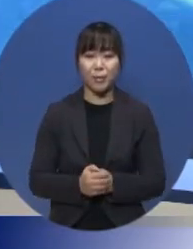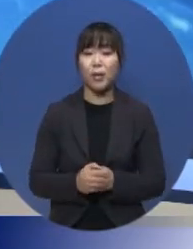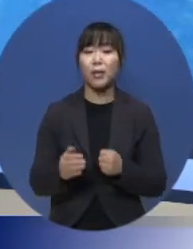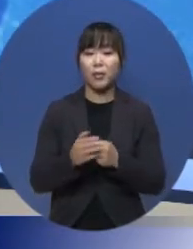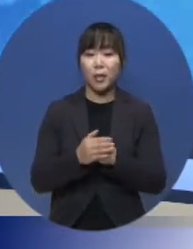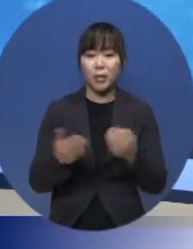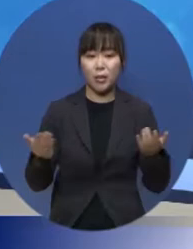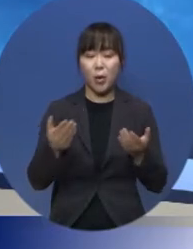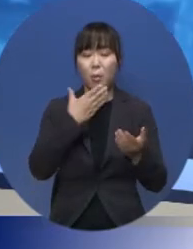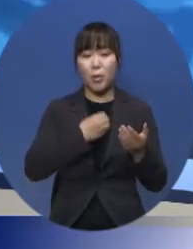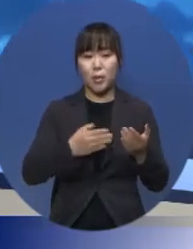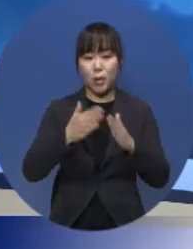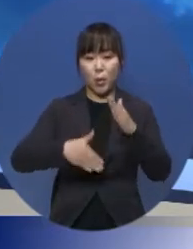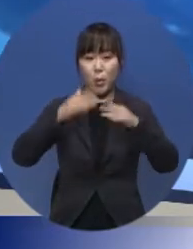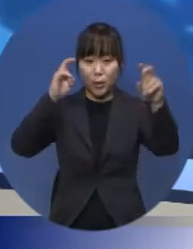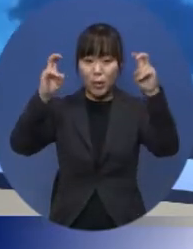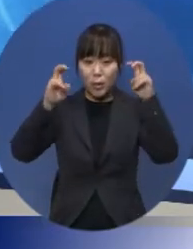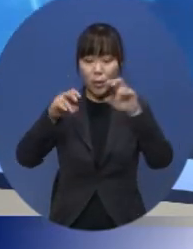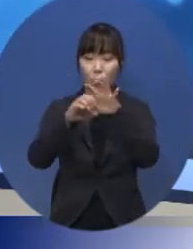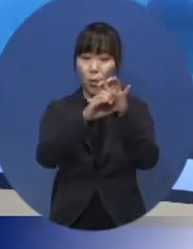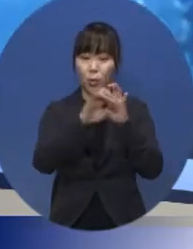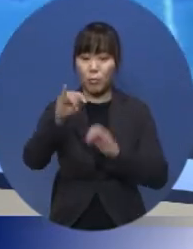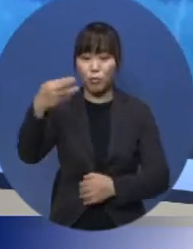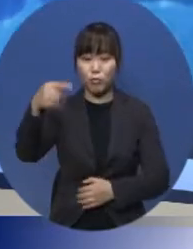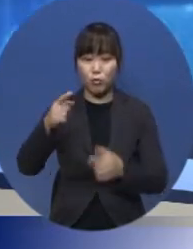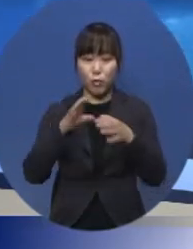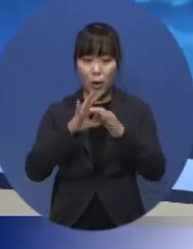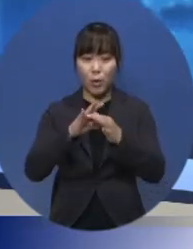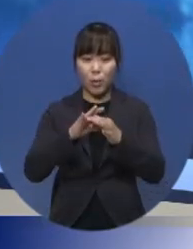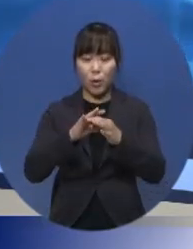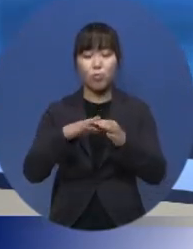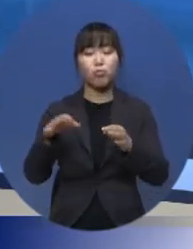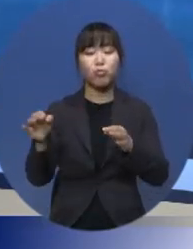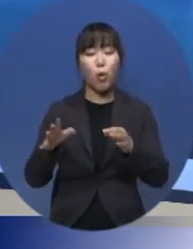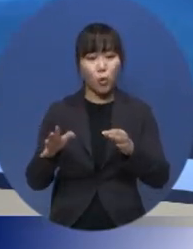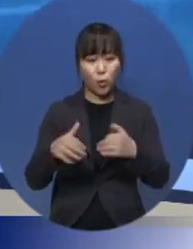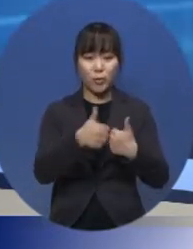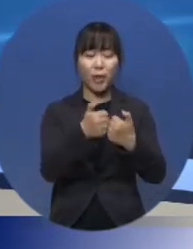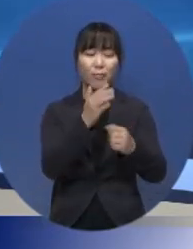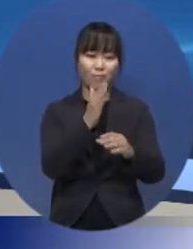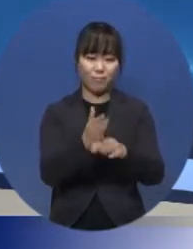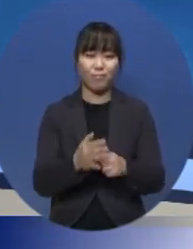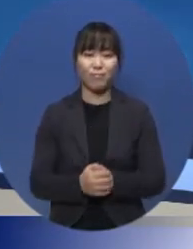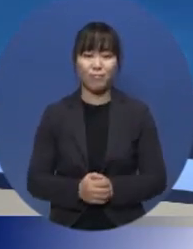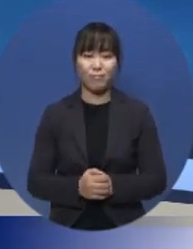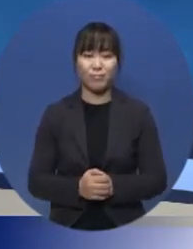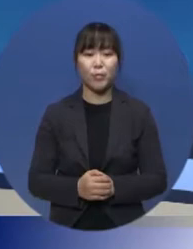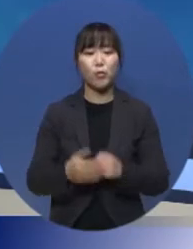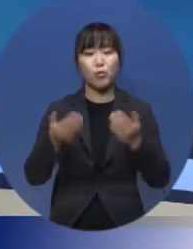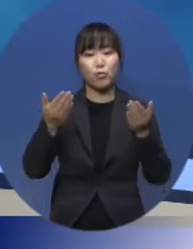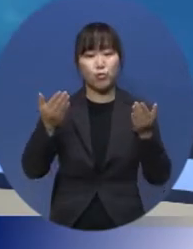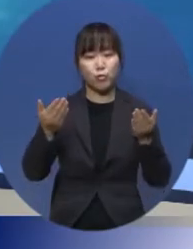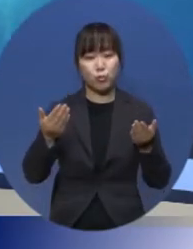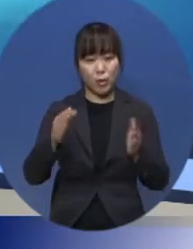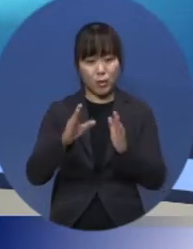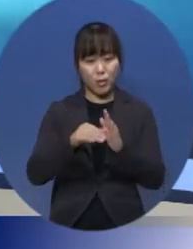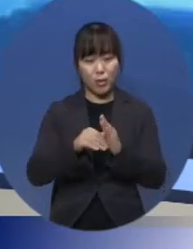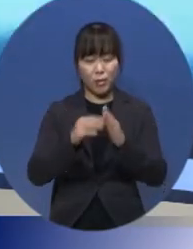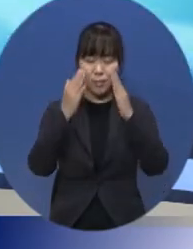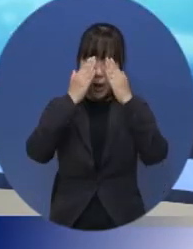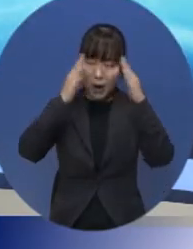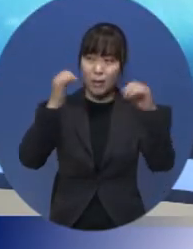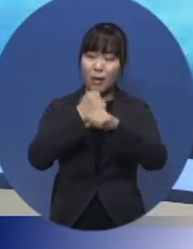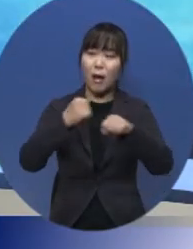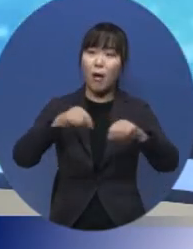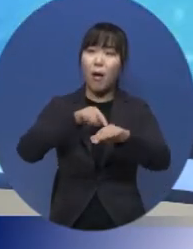따라 근로복지공단에서는 코로나 블루 관련 무료 상담을 제공하고 있습니다. 휴가철을 맞아 탁 트인